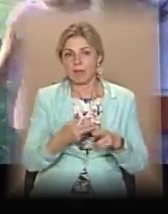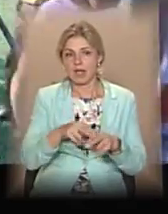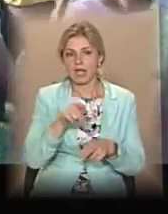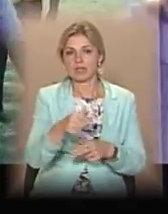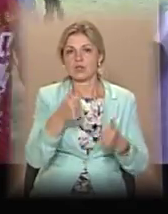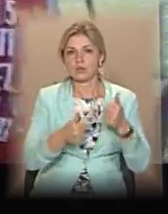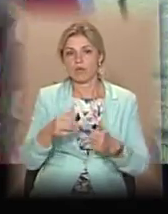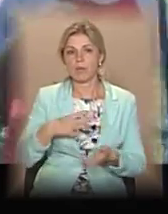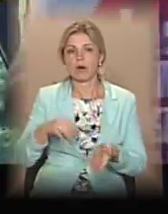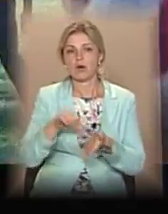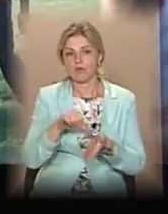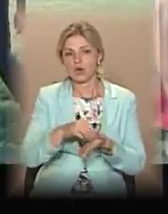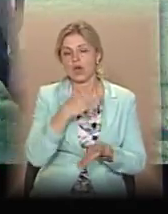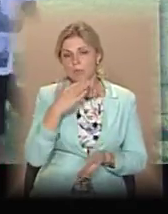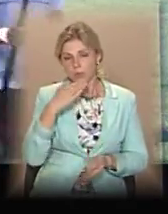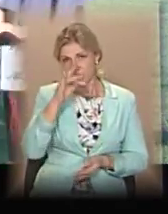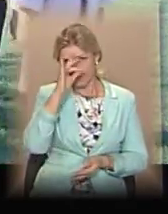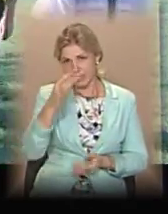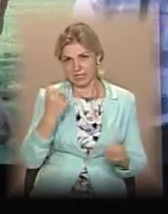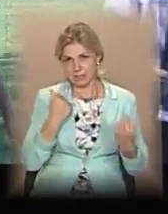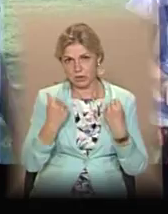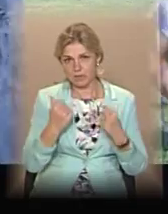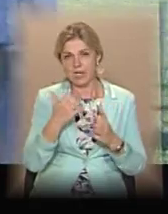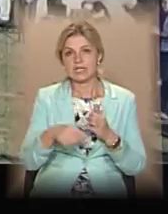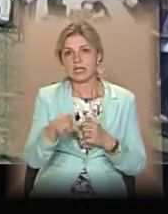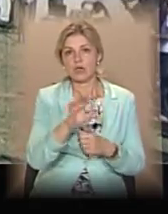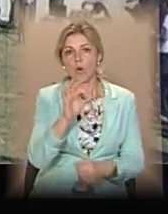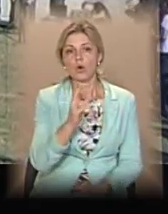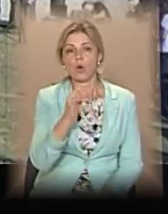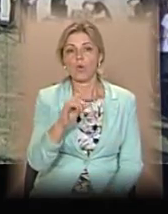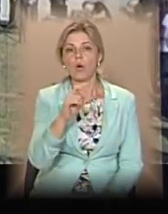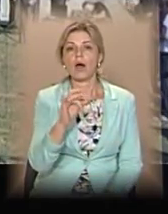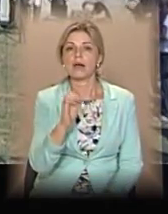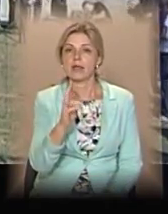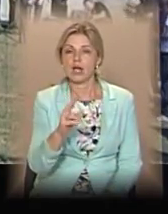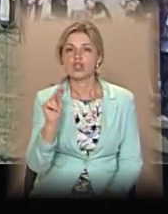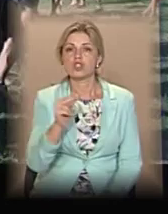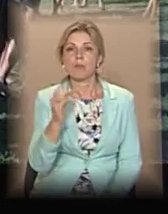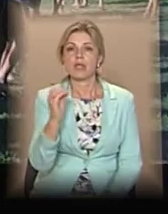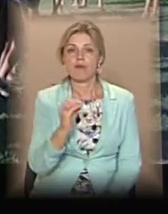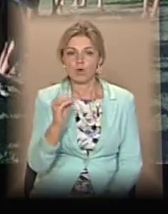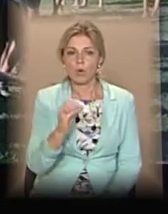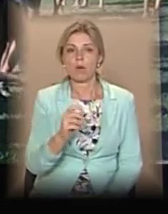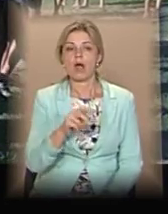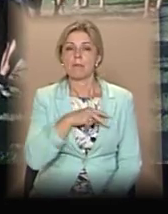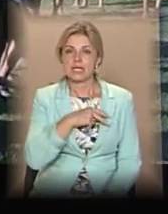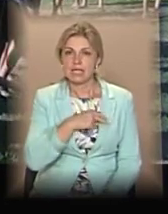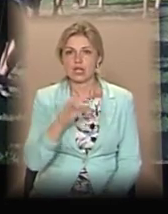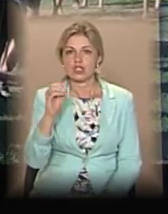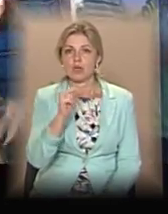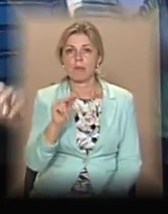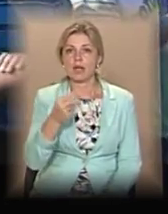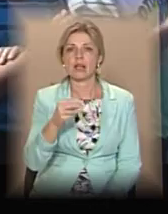брали участь чимало відомих нині спортсменів. Серед них і Олег Кухарик, чемпіон Європи, призер чемпіонату світу, а